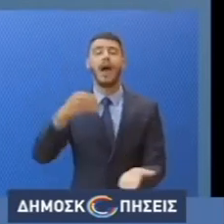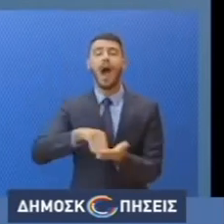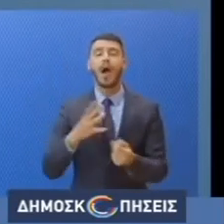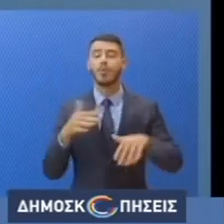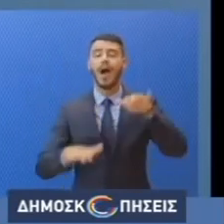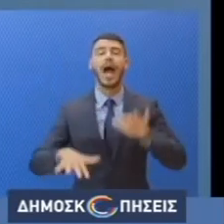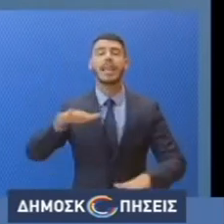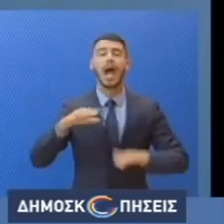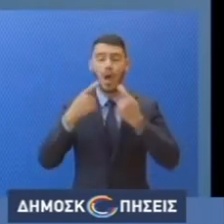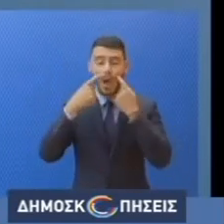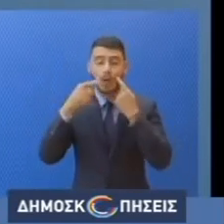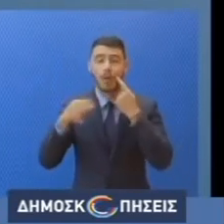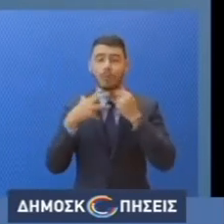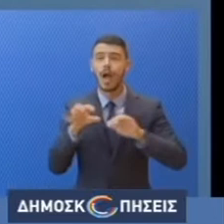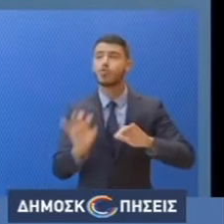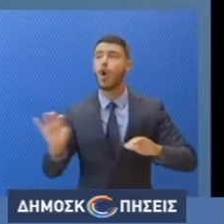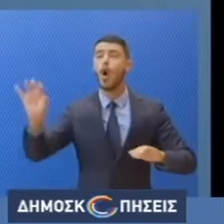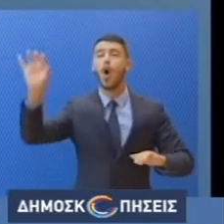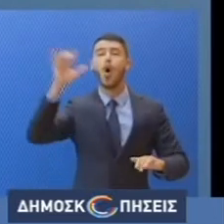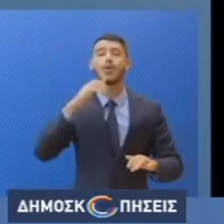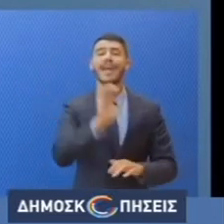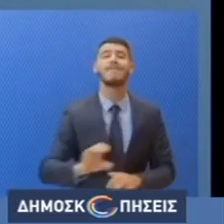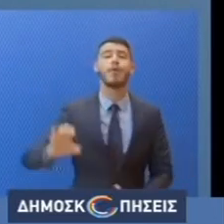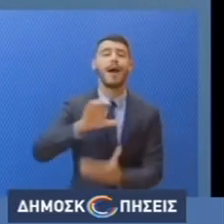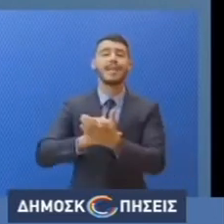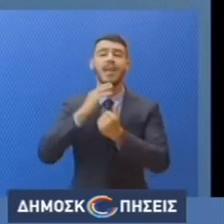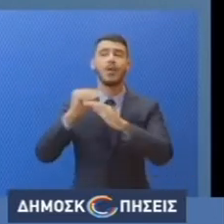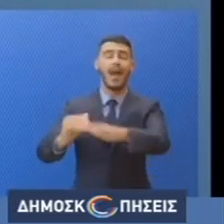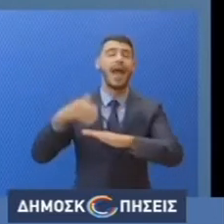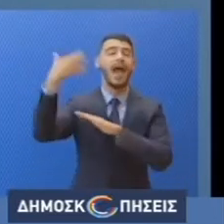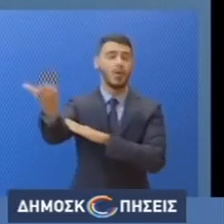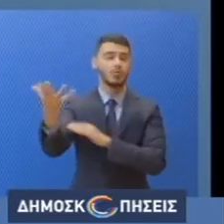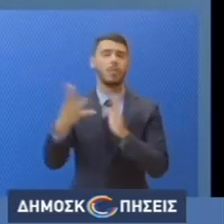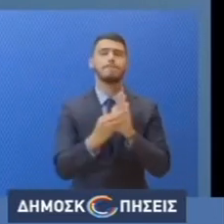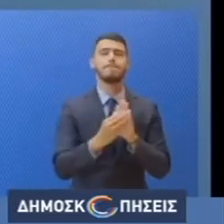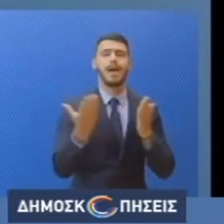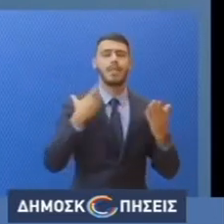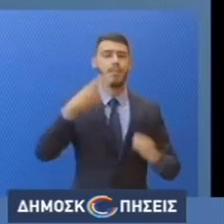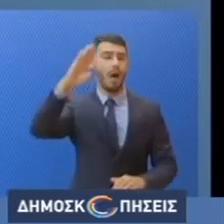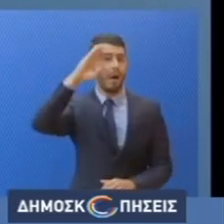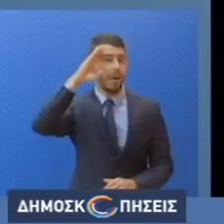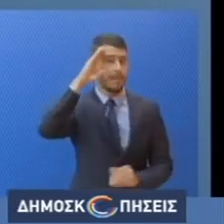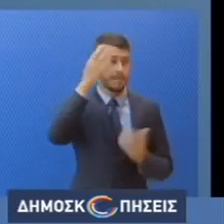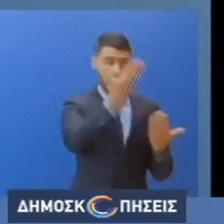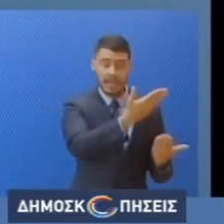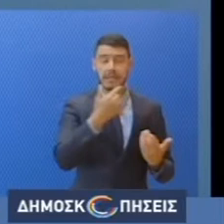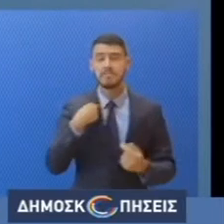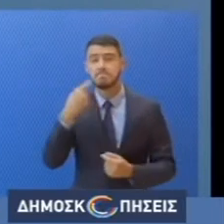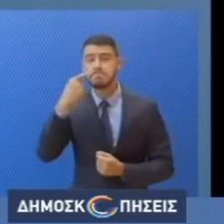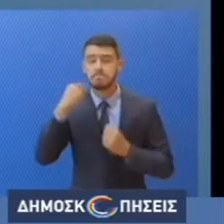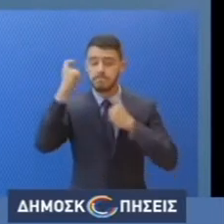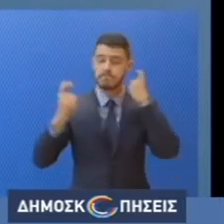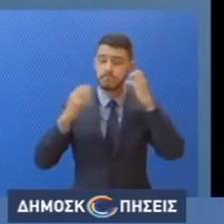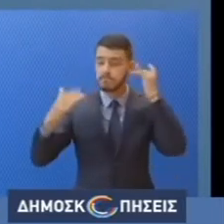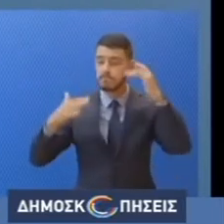των επιδημιολογικών δεδομένων σε χώρες εκτός Ευρωπαϊκής Ένωσης, όπως για παράδειγμα οι Ηνωμένες Πολιτείες Αμερικής, εξετάζεται το άνοιγμα